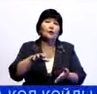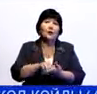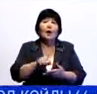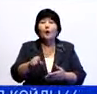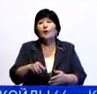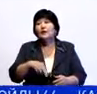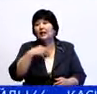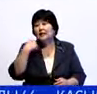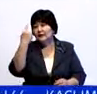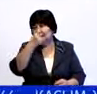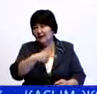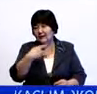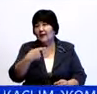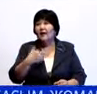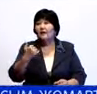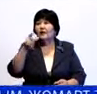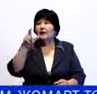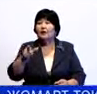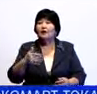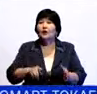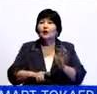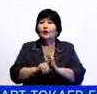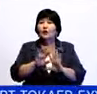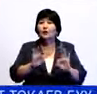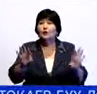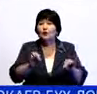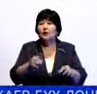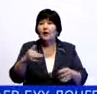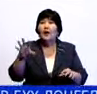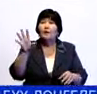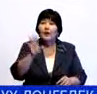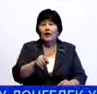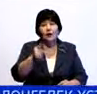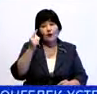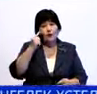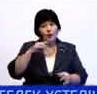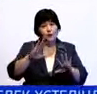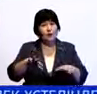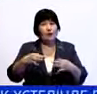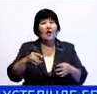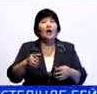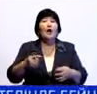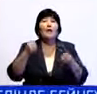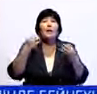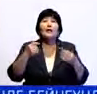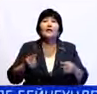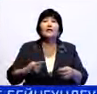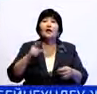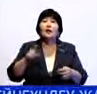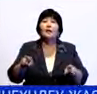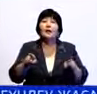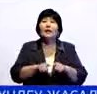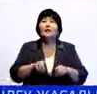оның жылы дидары мен ізбасарларына жол көрсетер телегей танымы бәрібір ой сұрап тұр. Мәдениет майталманы жалған дүниемен